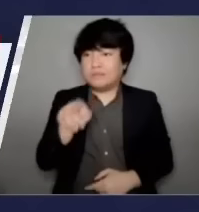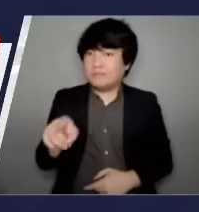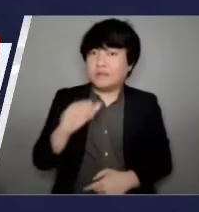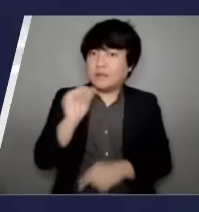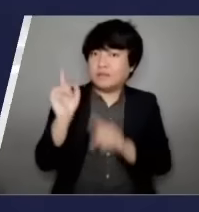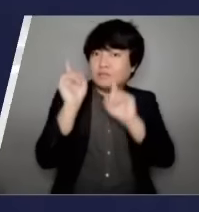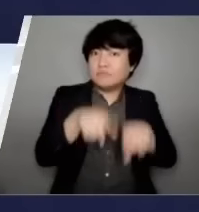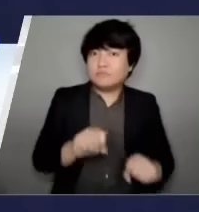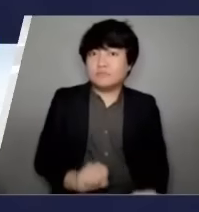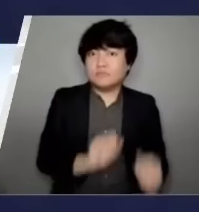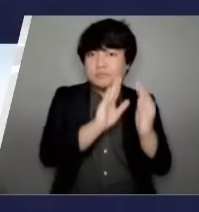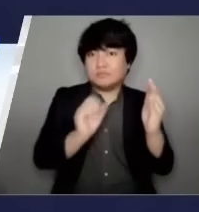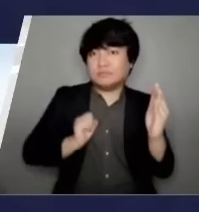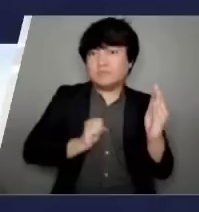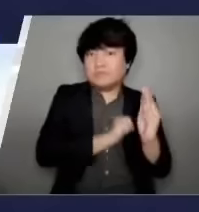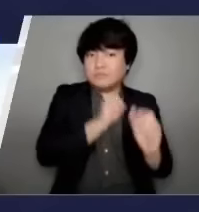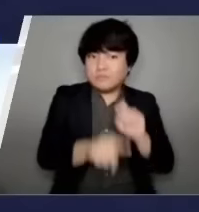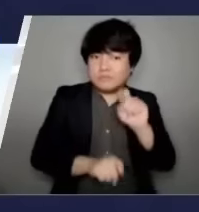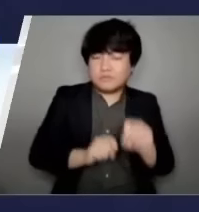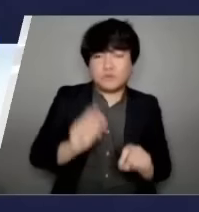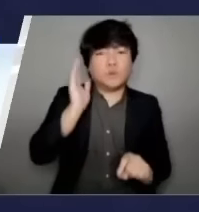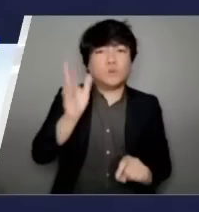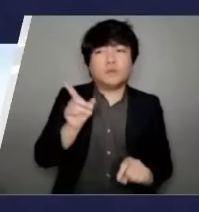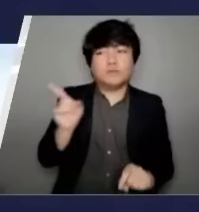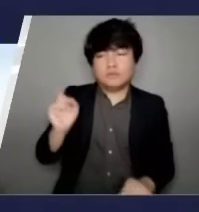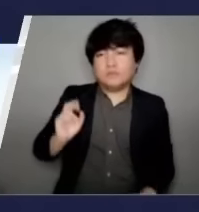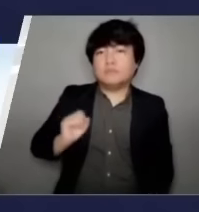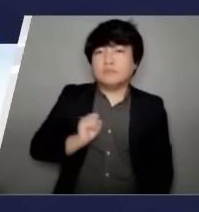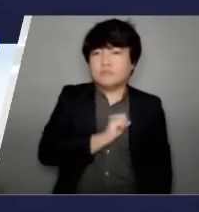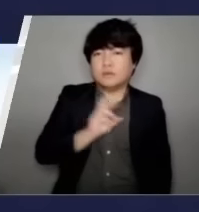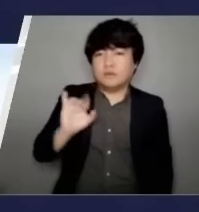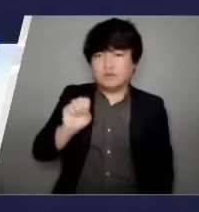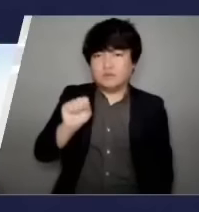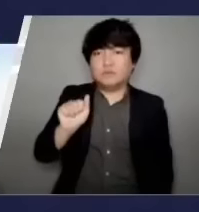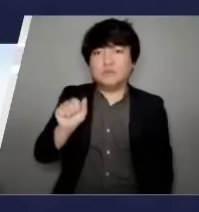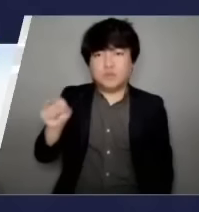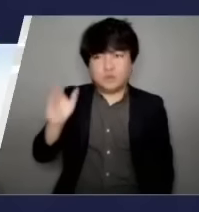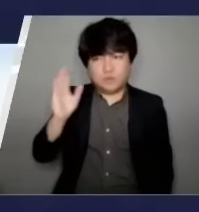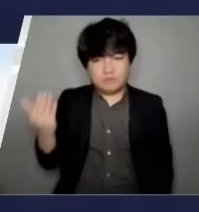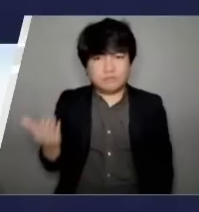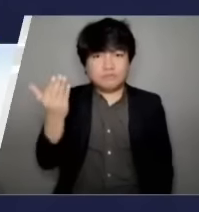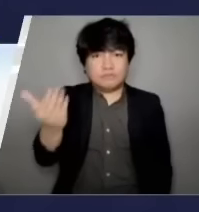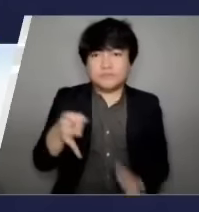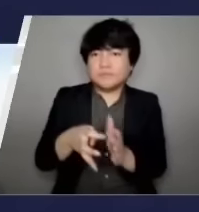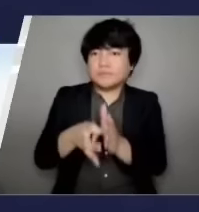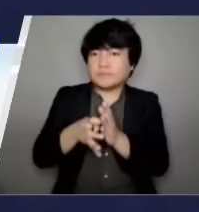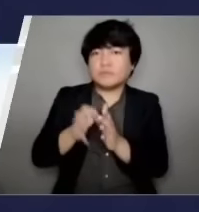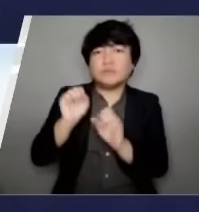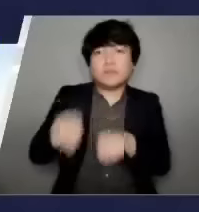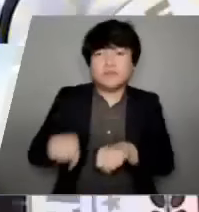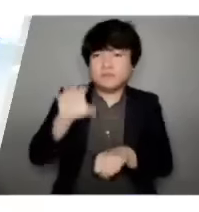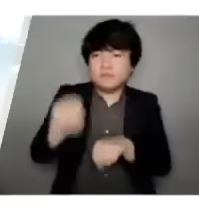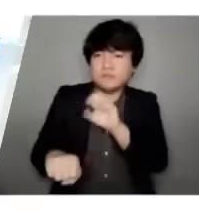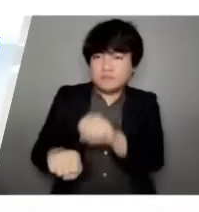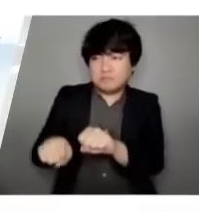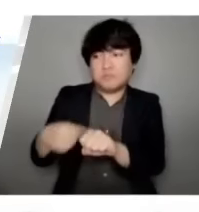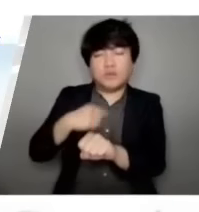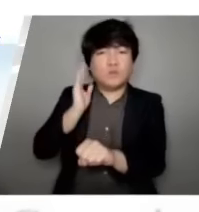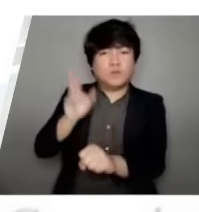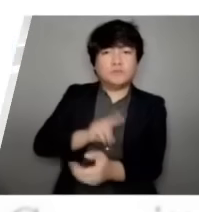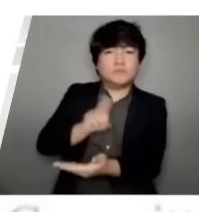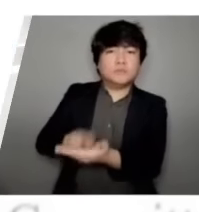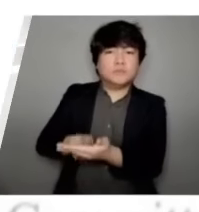arrest para sila ipwersahang padaluhin sa pagdinig ng Senado. At pipirmahan ko ang warrant of arrest na yun.